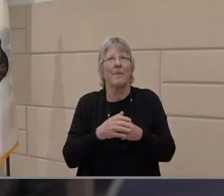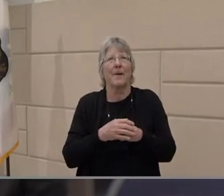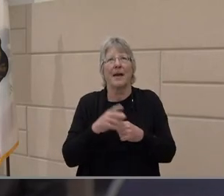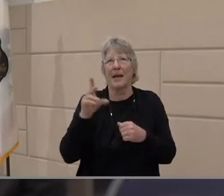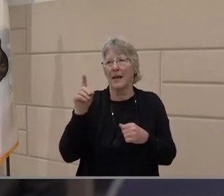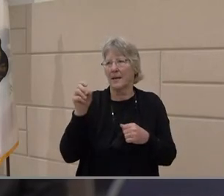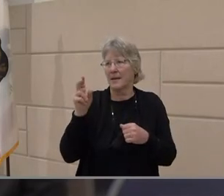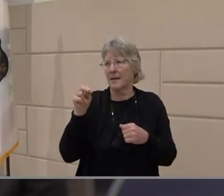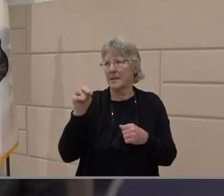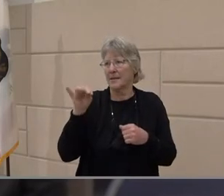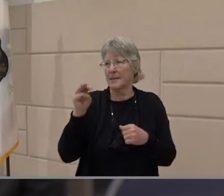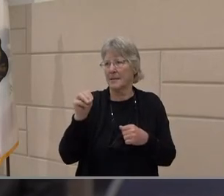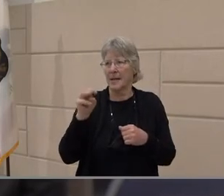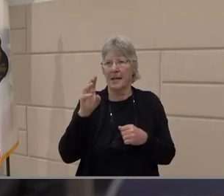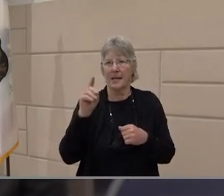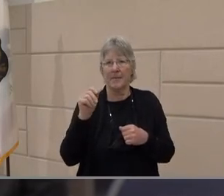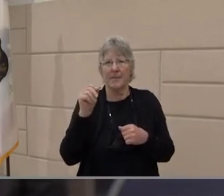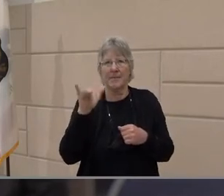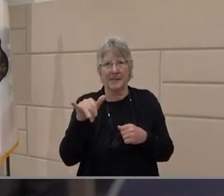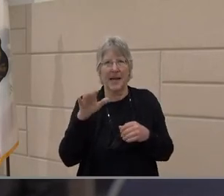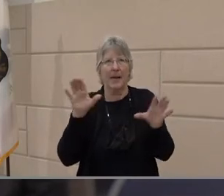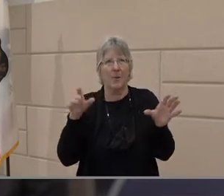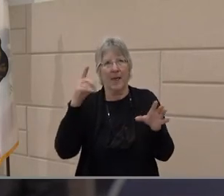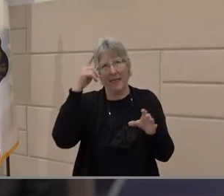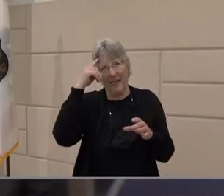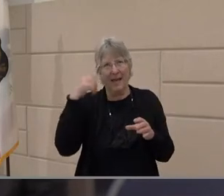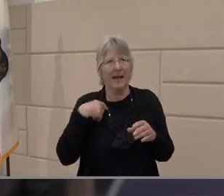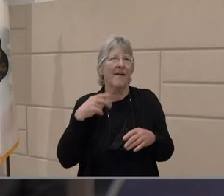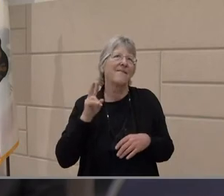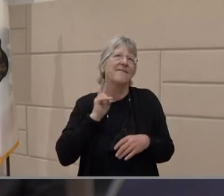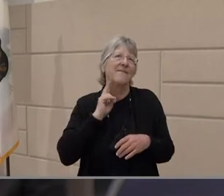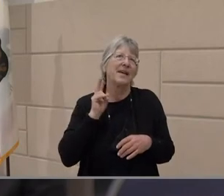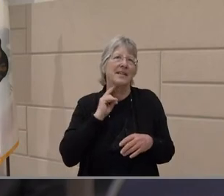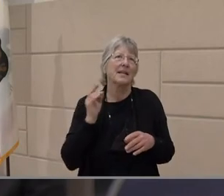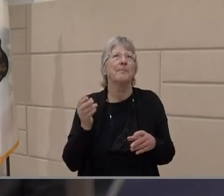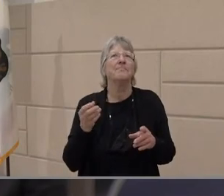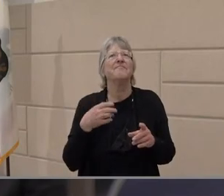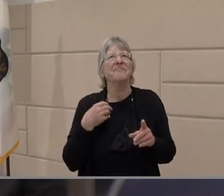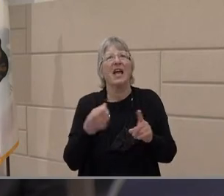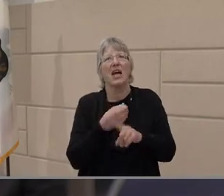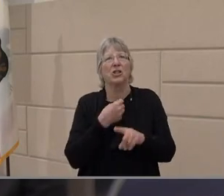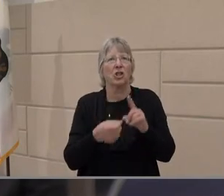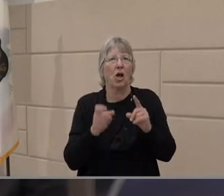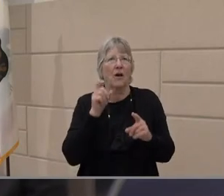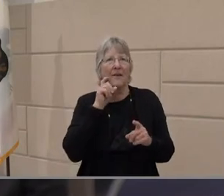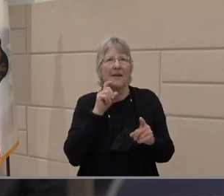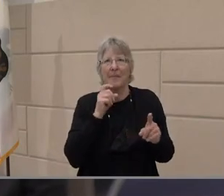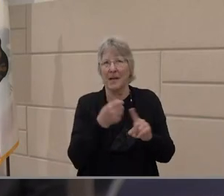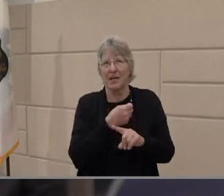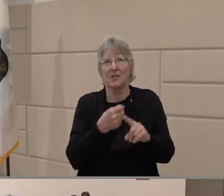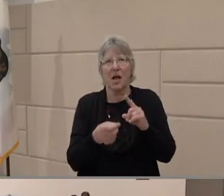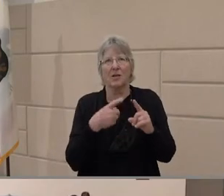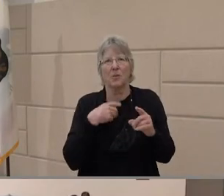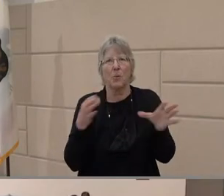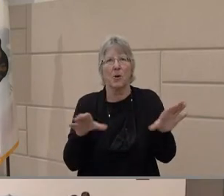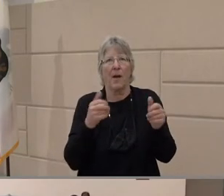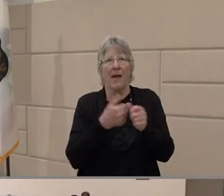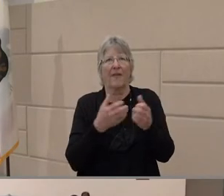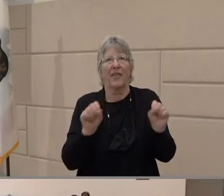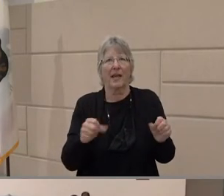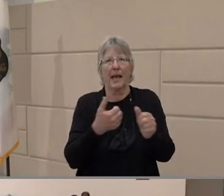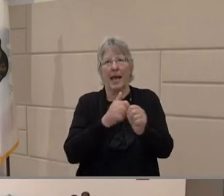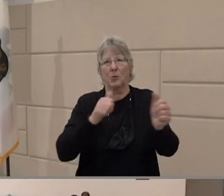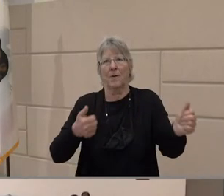កចូលរួមក្នុងកិច្ចប្រជុំដើម្បីជាការរំលឹកអំពីជនរងគ្រោះក្នុងការរំលោភភេទសូមអ